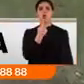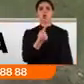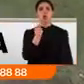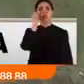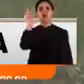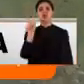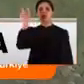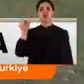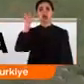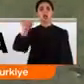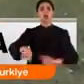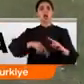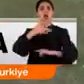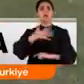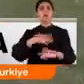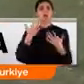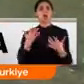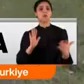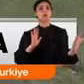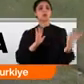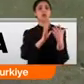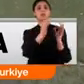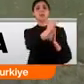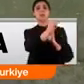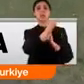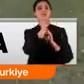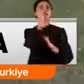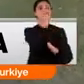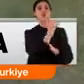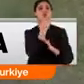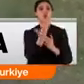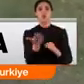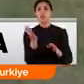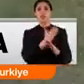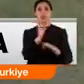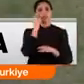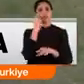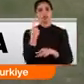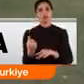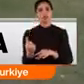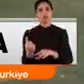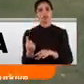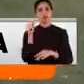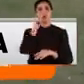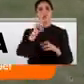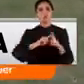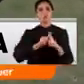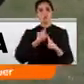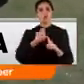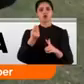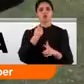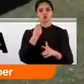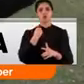kişiler haklarını aramak istiyorlar ama karşılarında muhatap bulamıyorlar. Çünkü yine iddialarına göre o proje